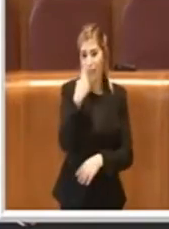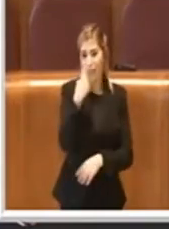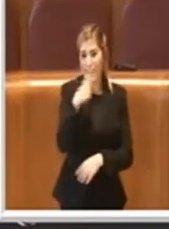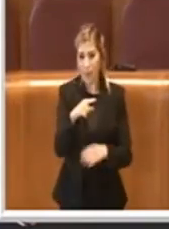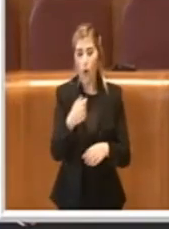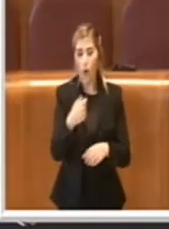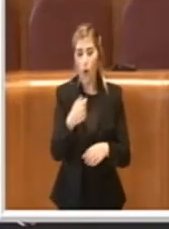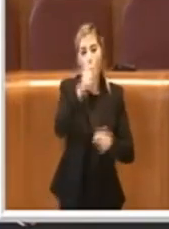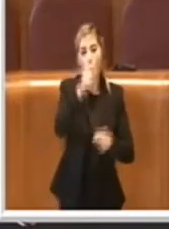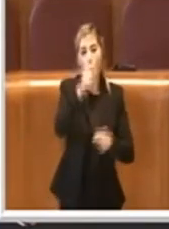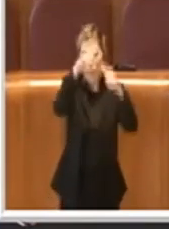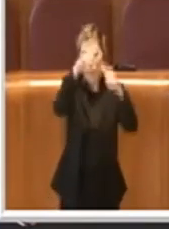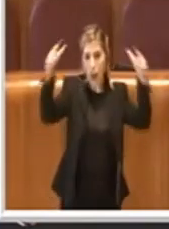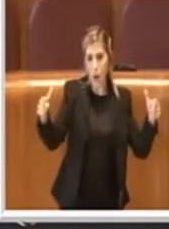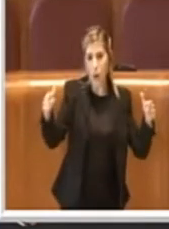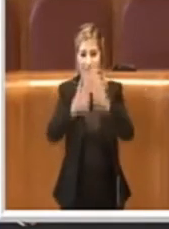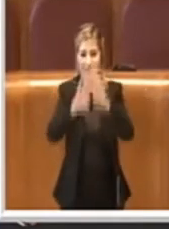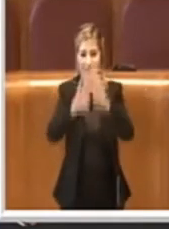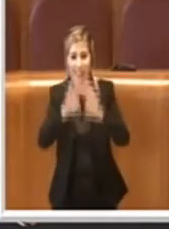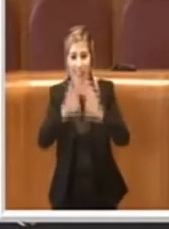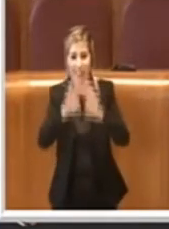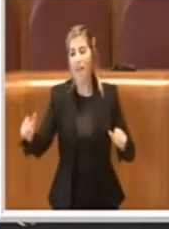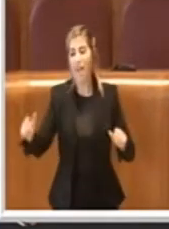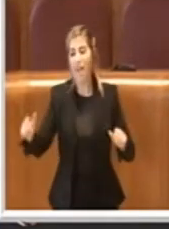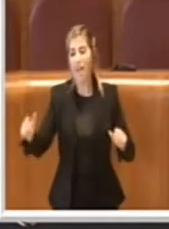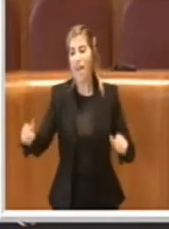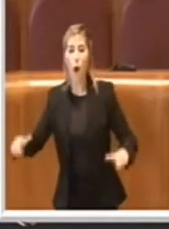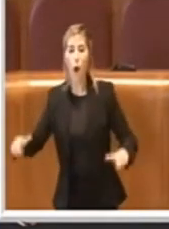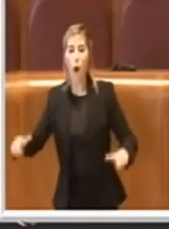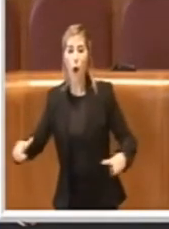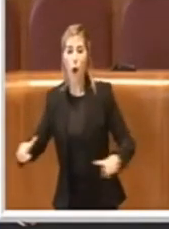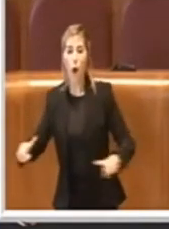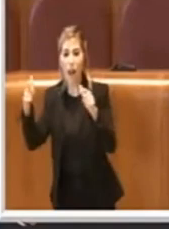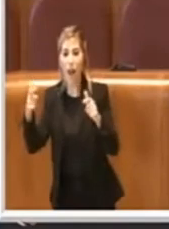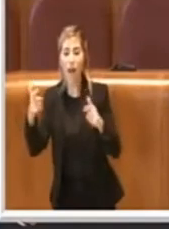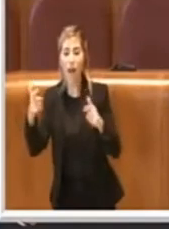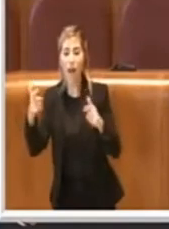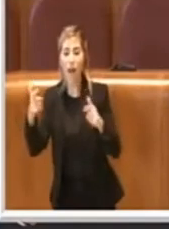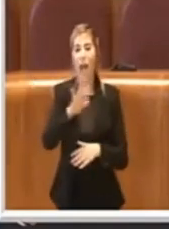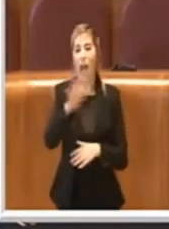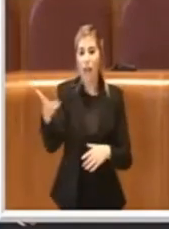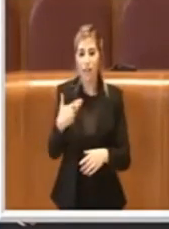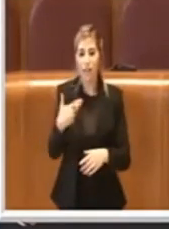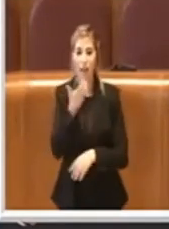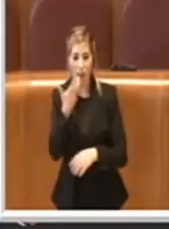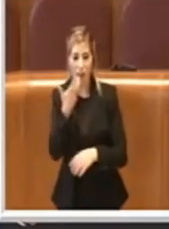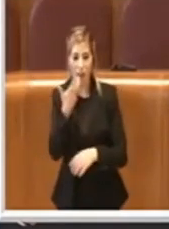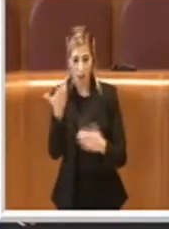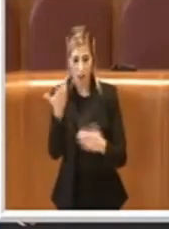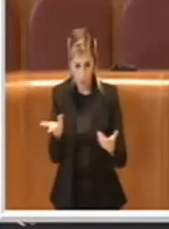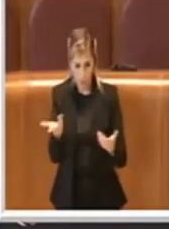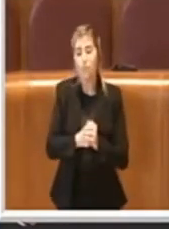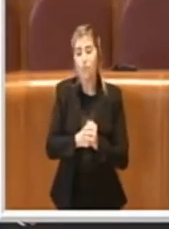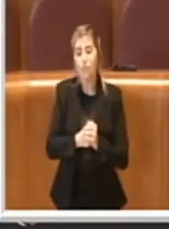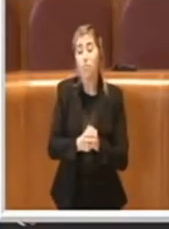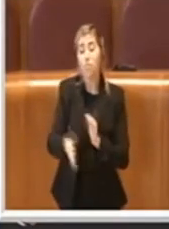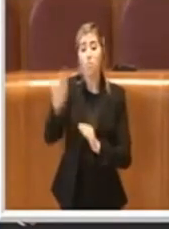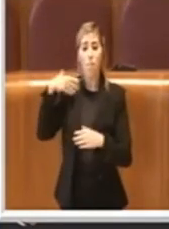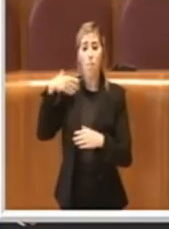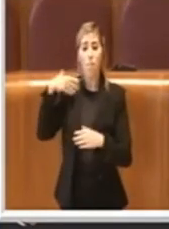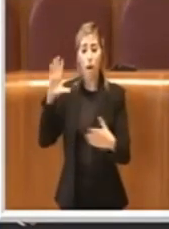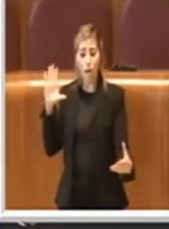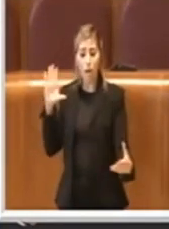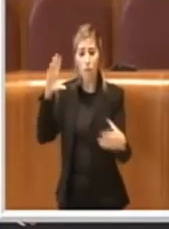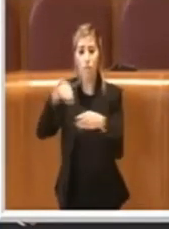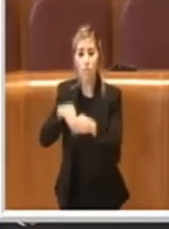ombrelloni tende pannellature fioriere elementi complementari apparecchi di riscaldamento prima erano compresi